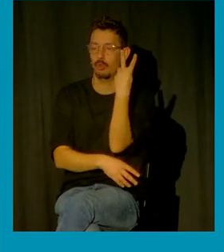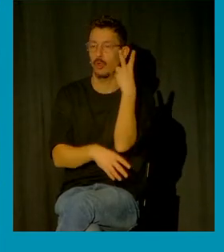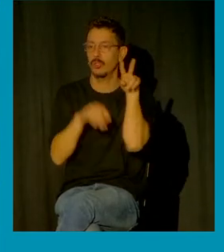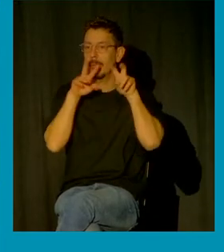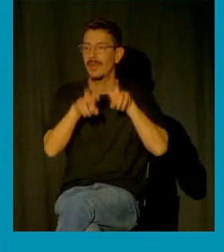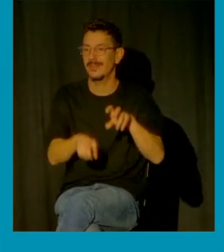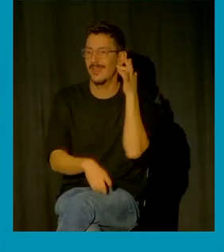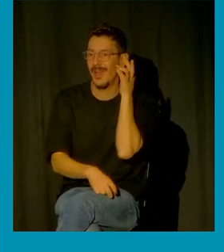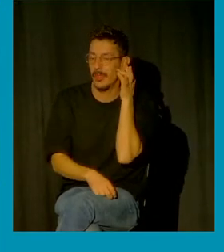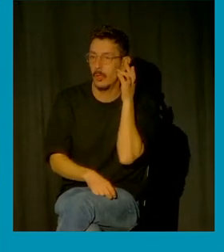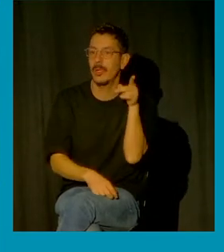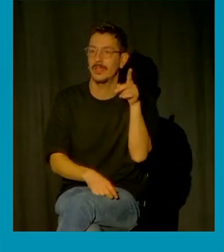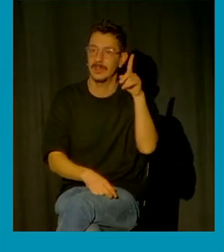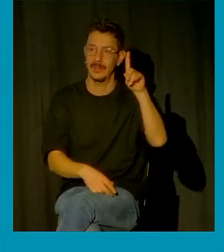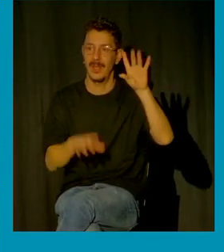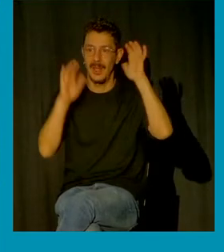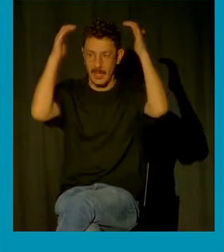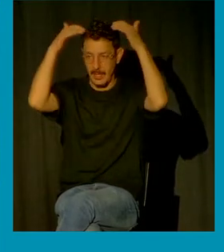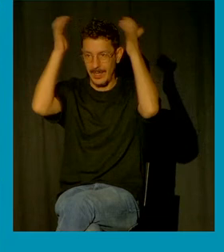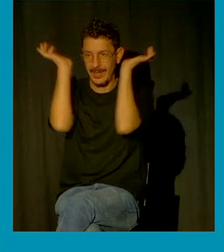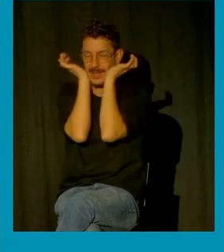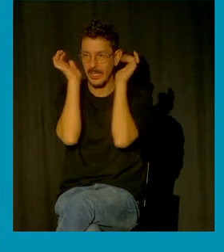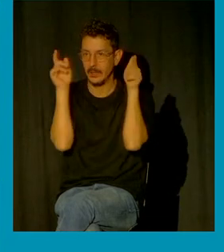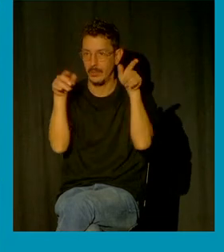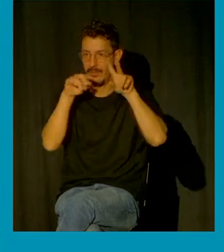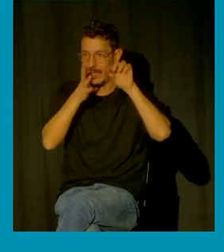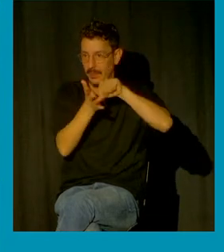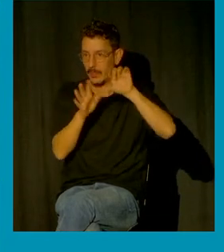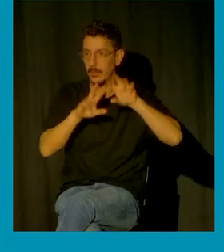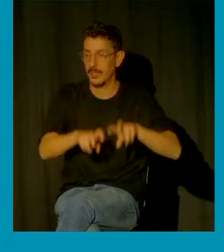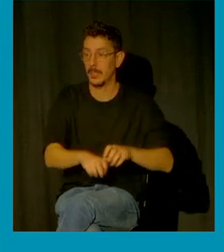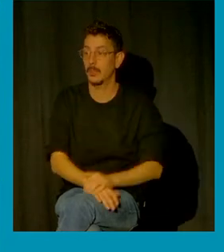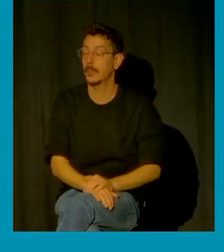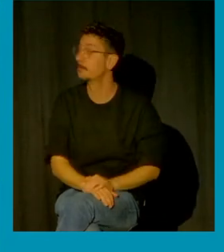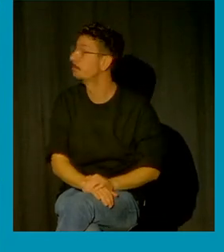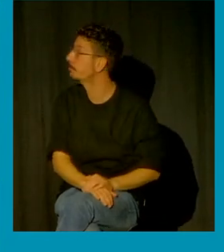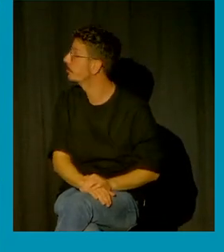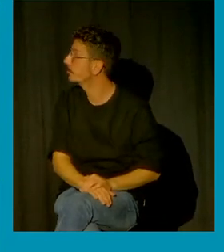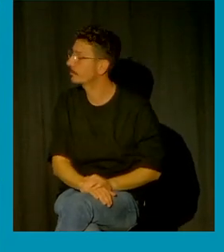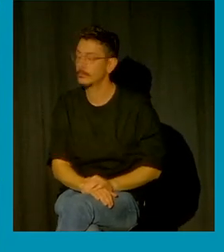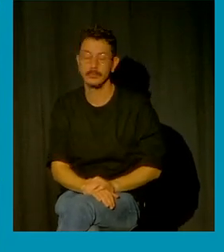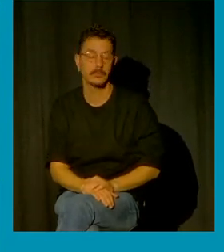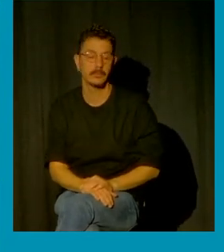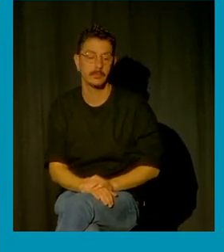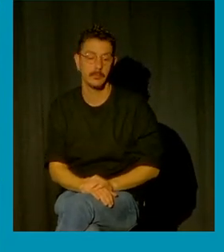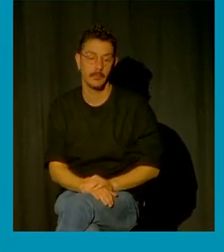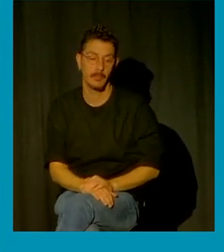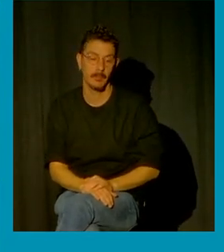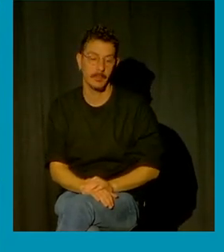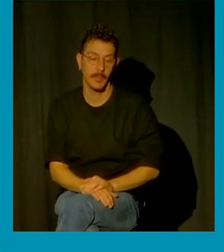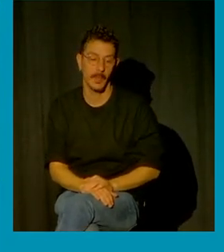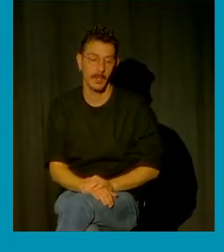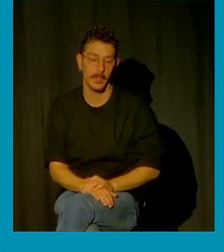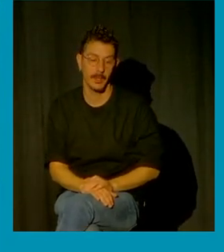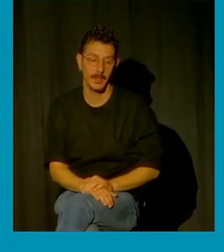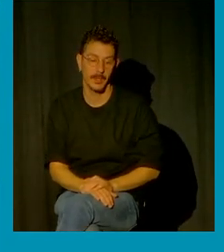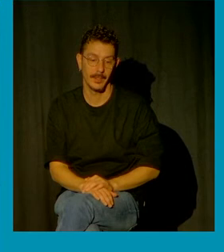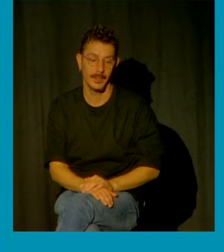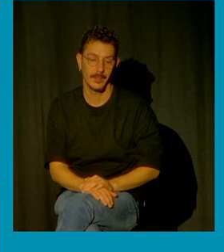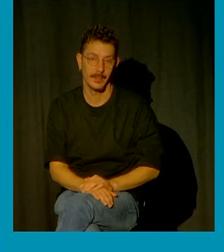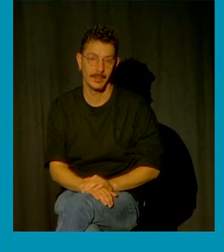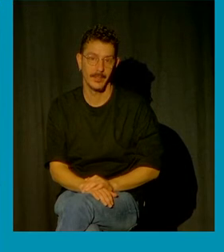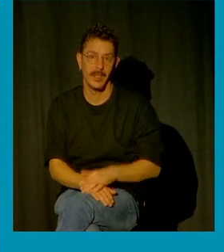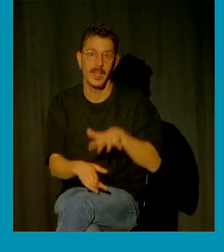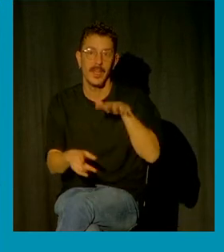que es diu Jovenes en la Manosfera Influència de la Misogínia Digital en la percepció que tenen los hombres jóvenes en la violencia